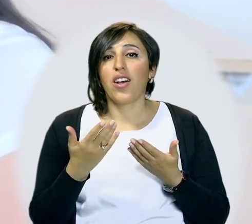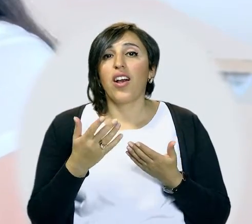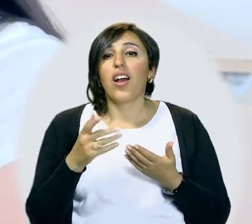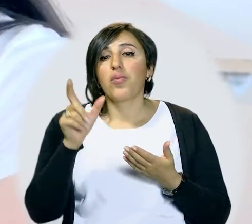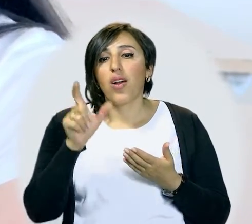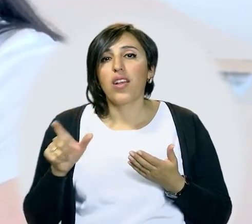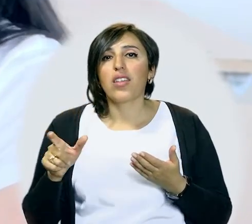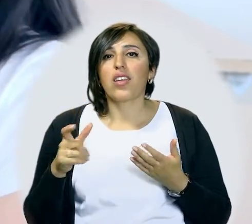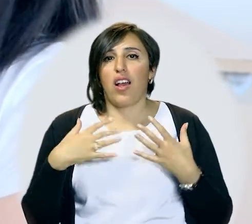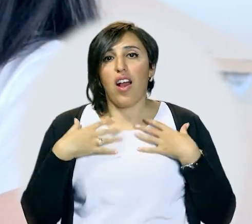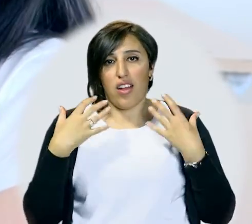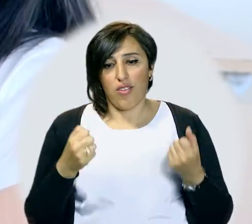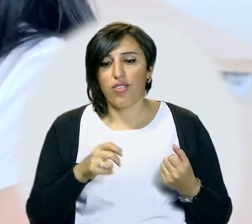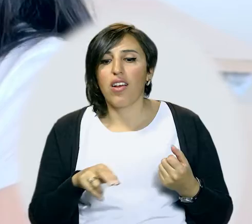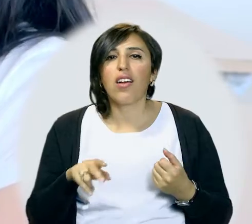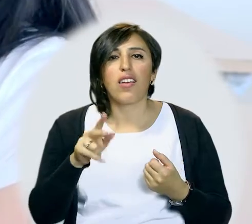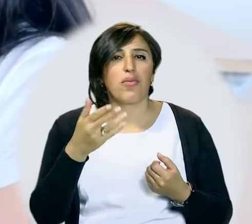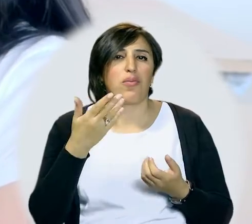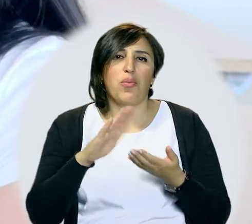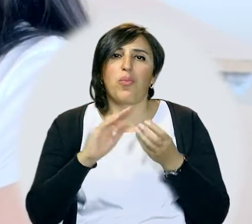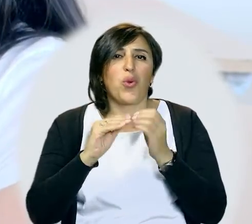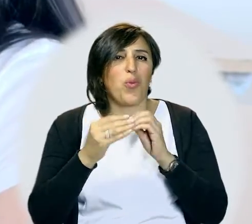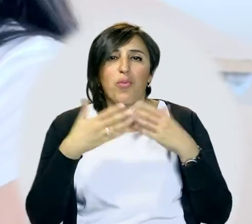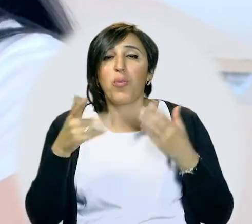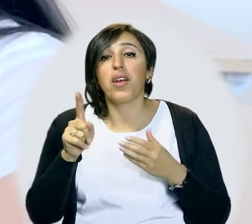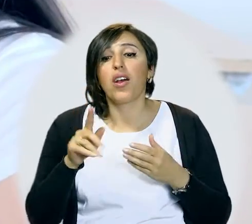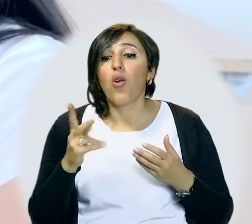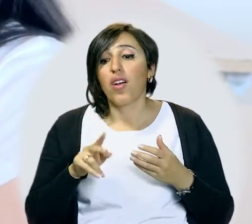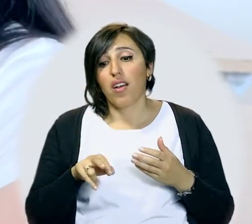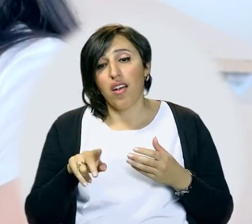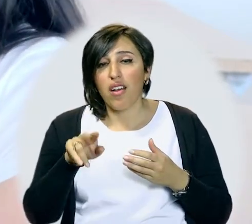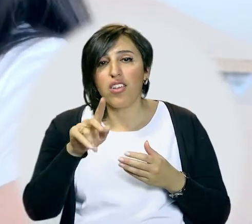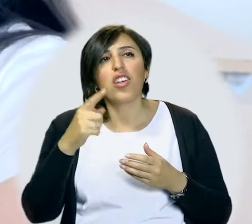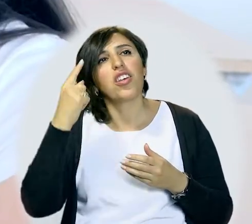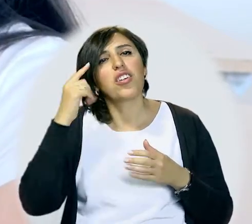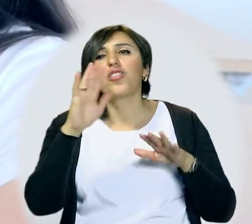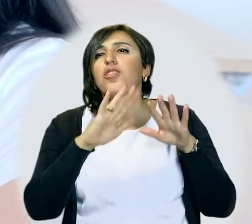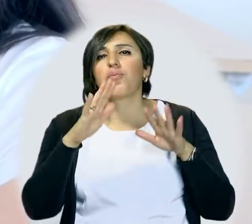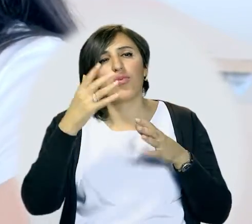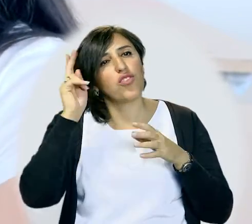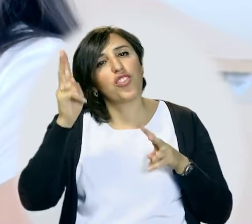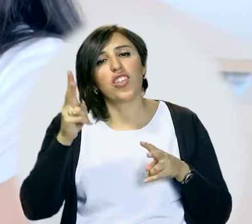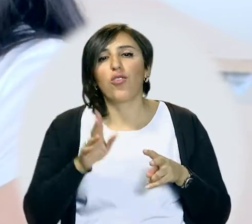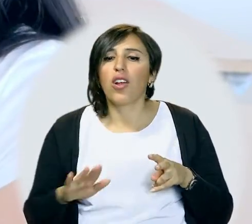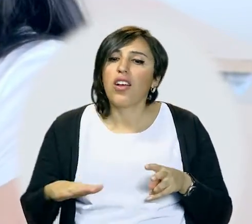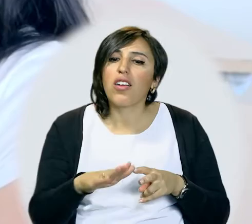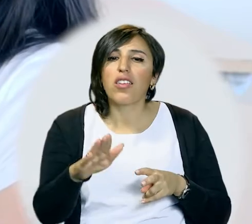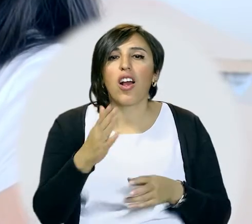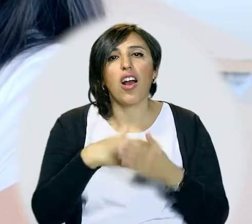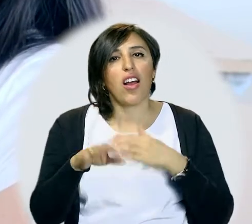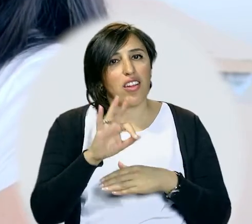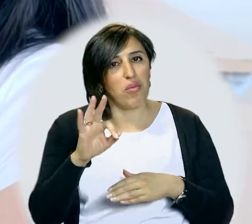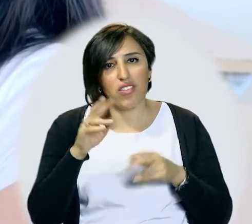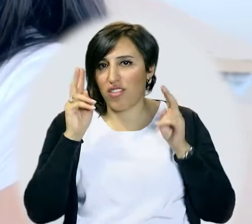չունեն, աստիճանները կբարձրանան ու երբևէ չեն մտածի, որ եթե կա աստիճան, դա ինչ-որ